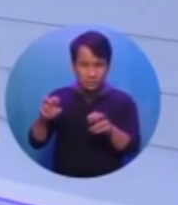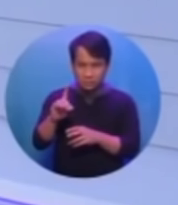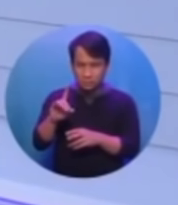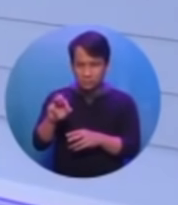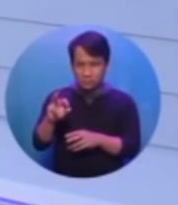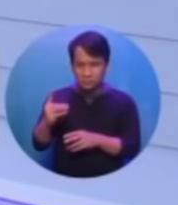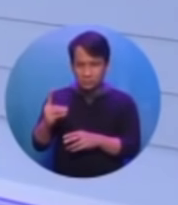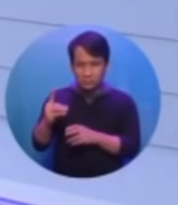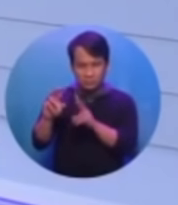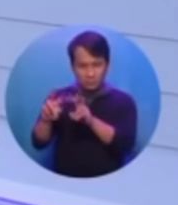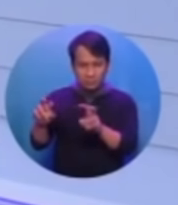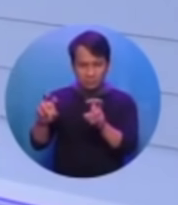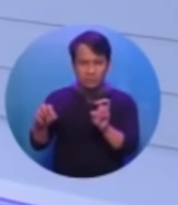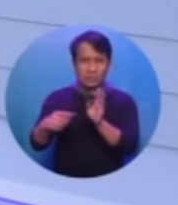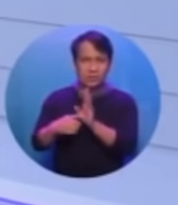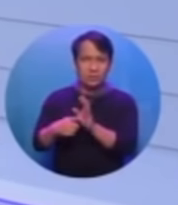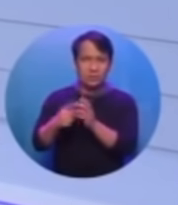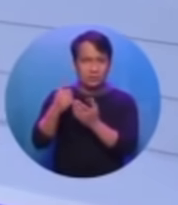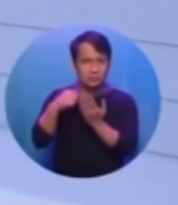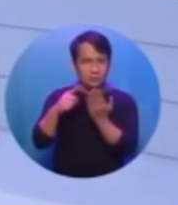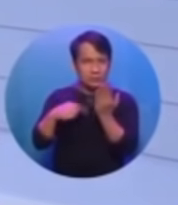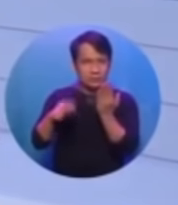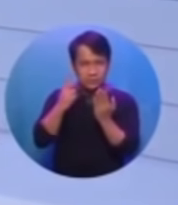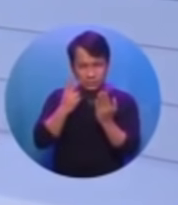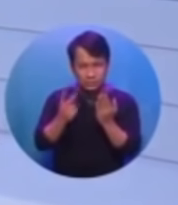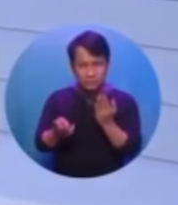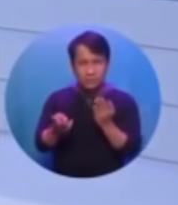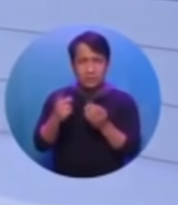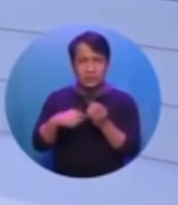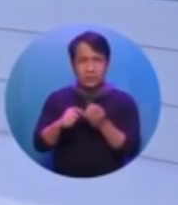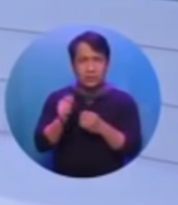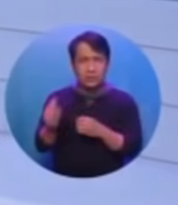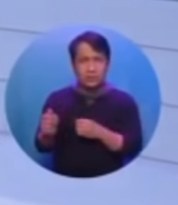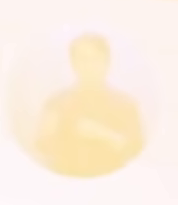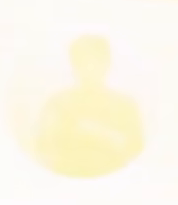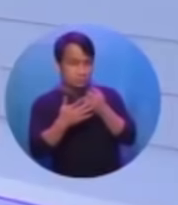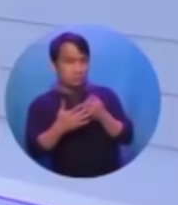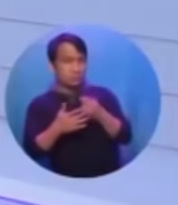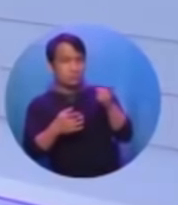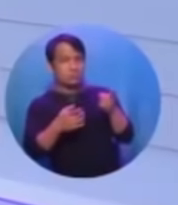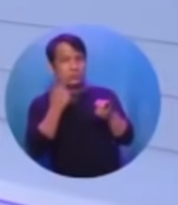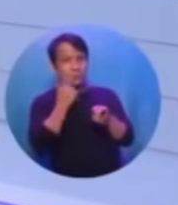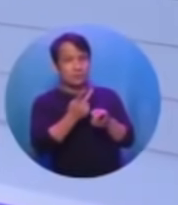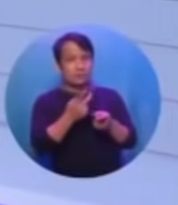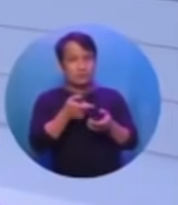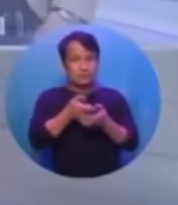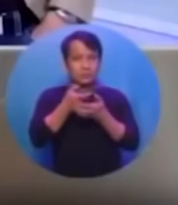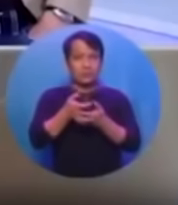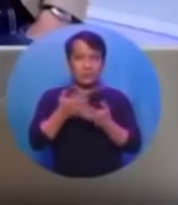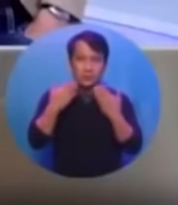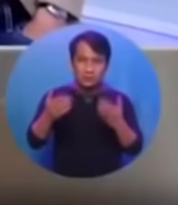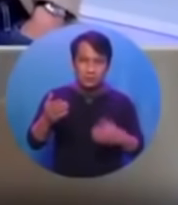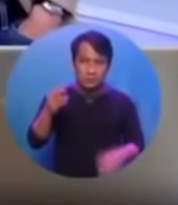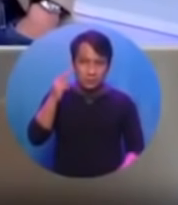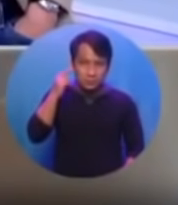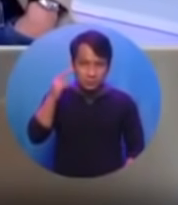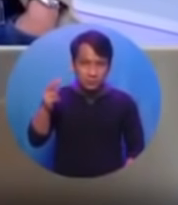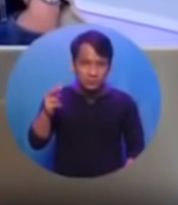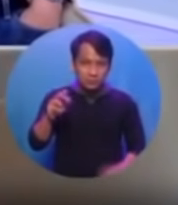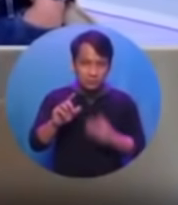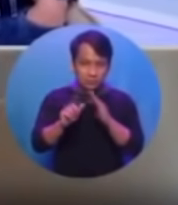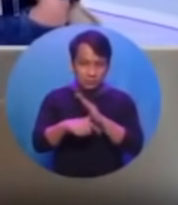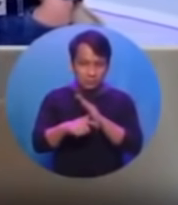po ang gagawin ng diskarte para tingnan po itong bata. Salamat po Sir Neil at kami po darating